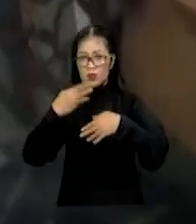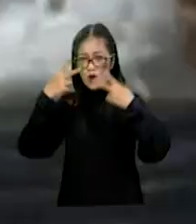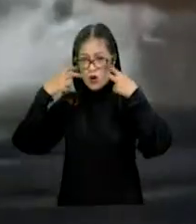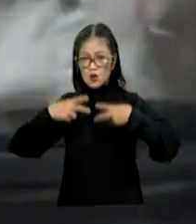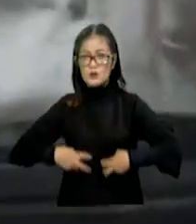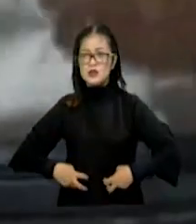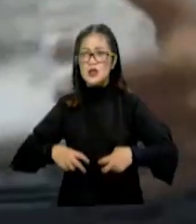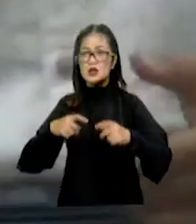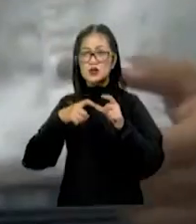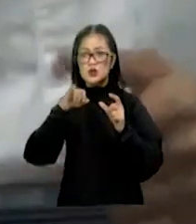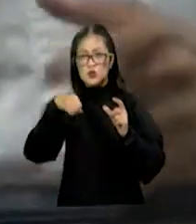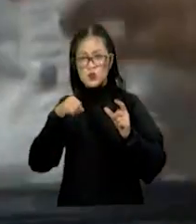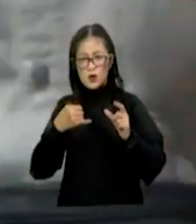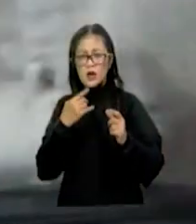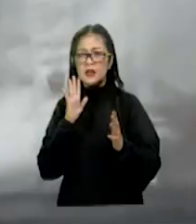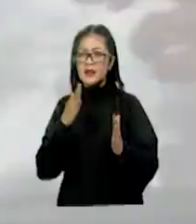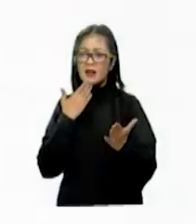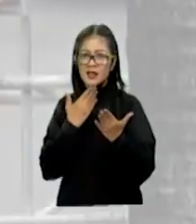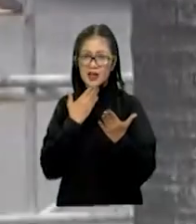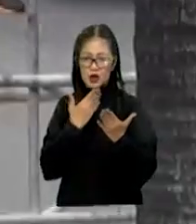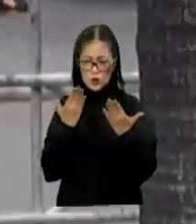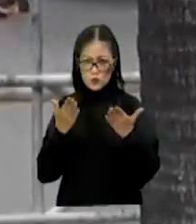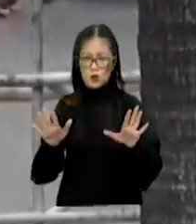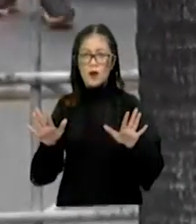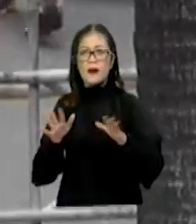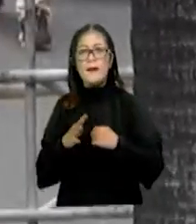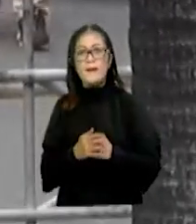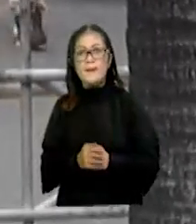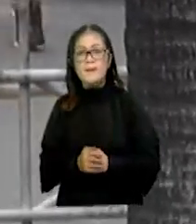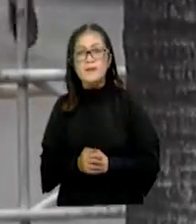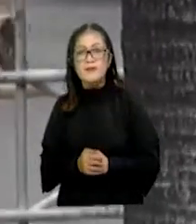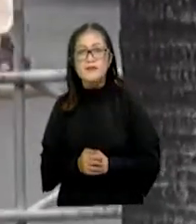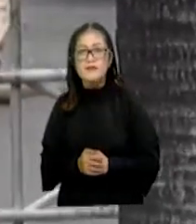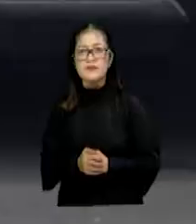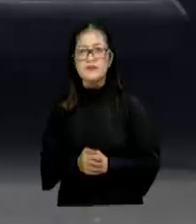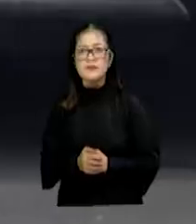Dari Jakarta, Stephen Patinama dan Rizky Solihudin, iNews melaporkan.